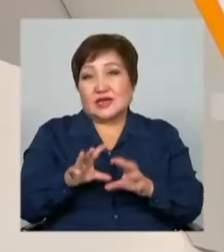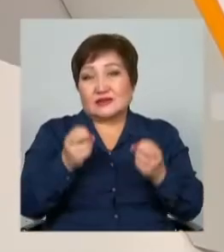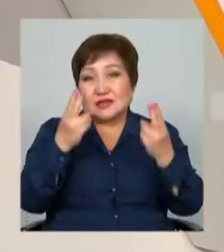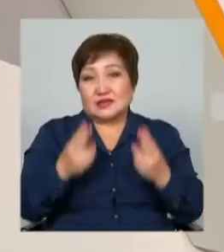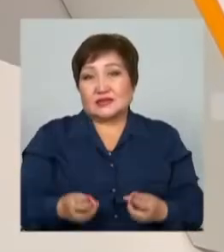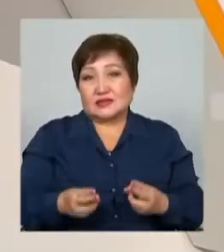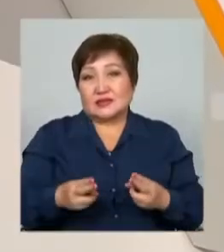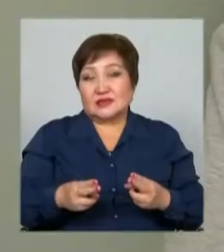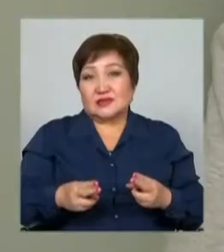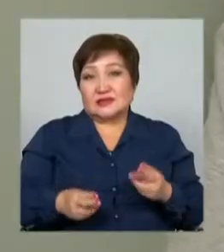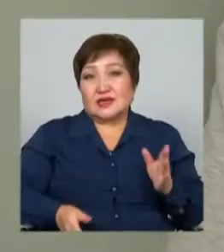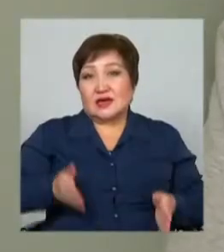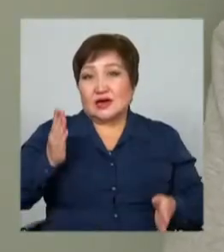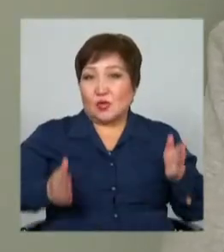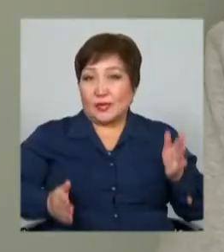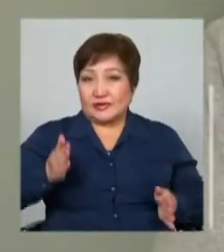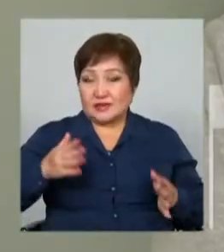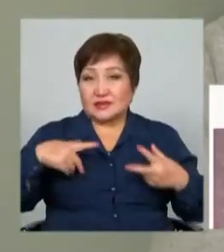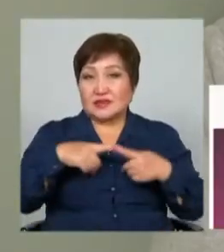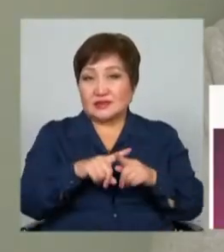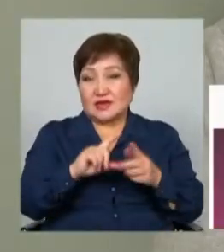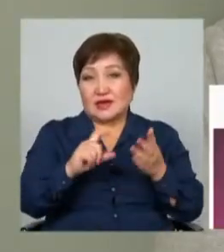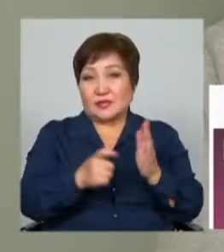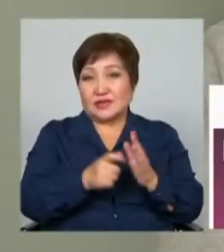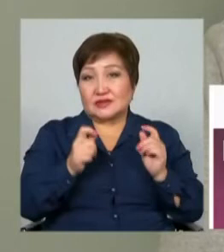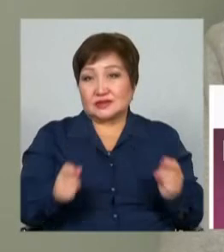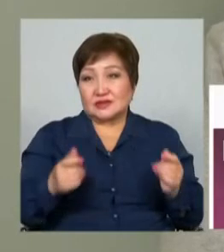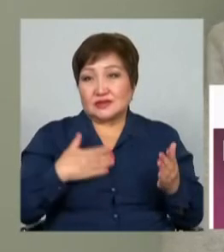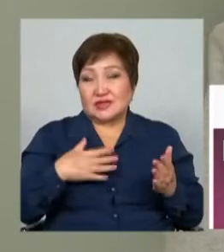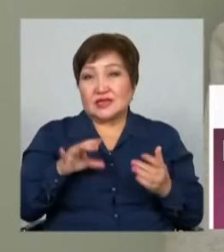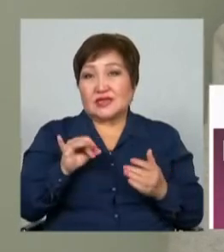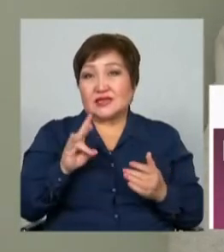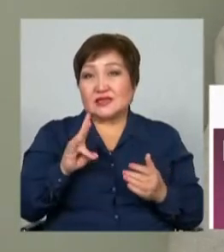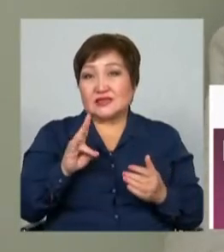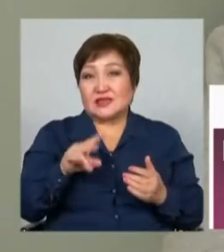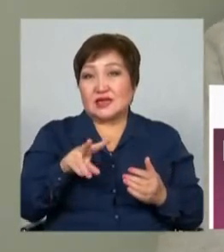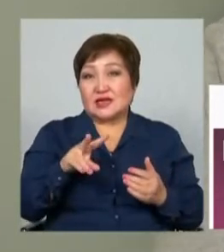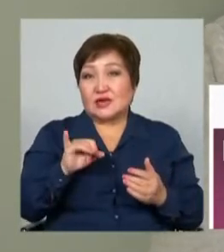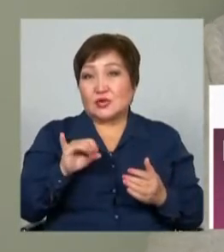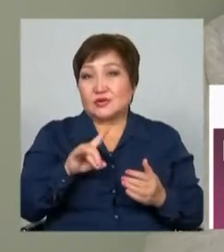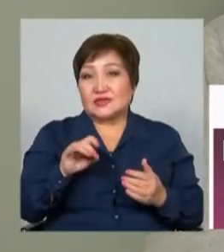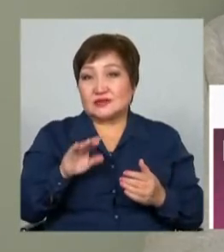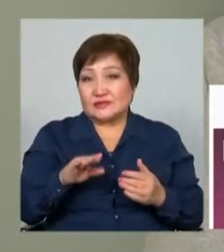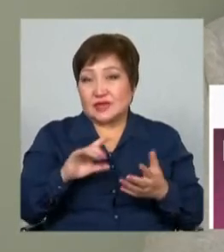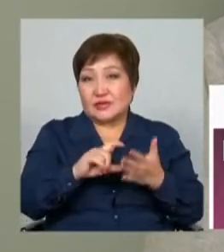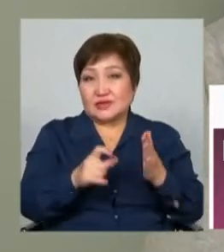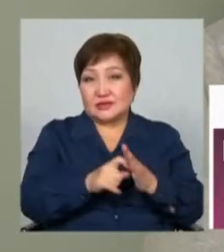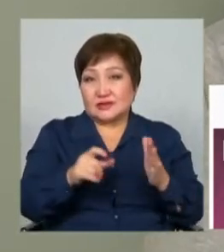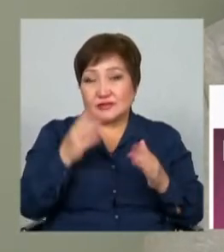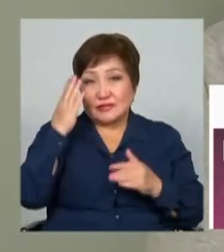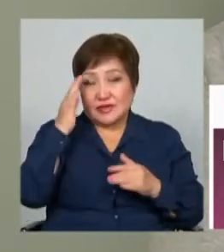робототехника кабинеті ашылды. Ендігі менің мақсатым мына инклюзия кабинетін жаңартқым келеді. Одан кейін